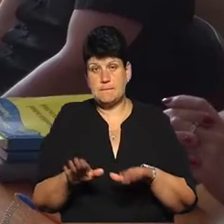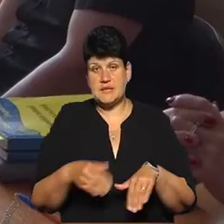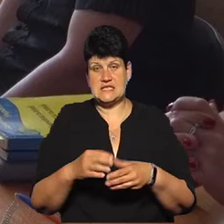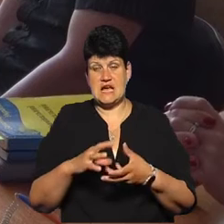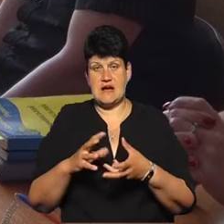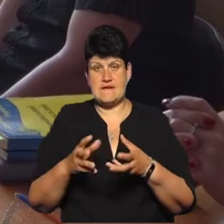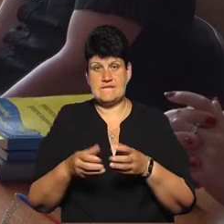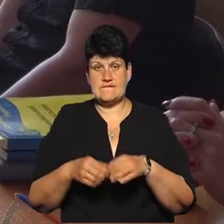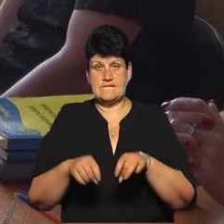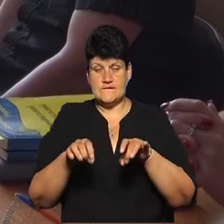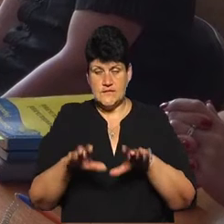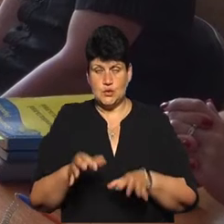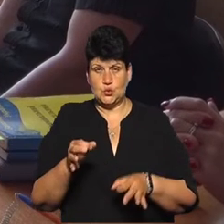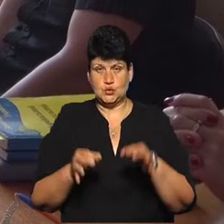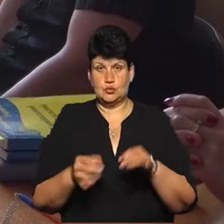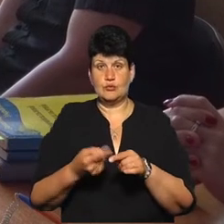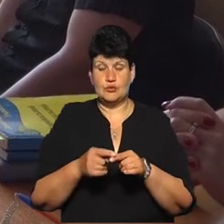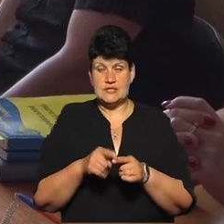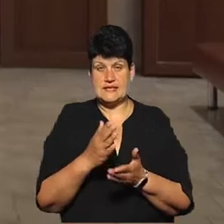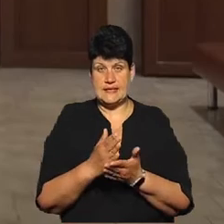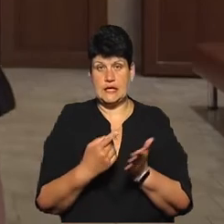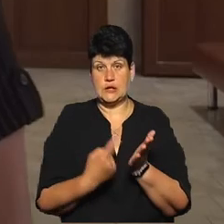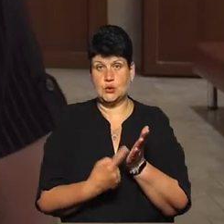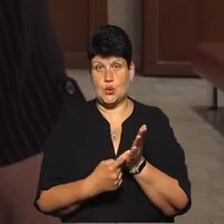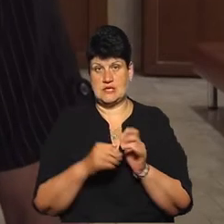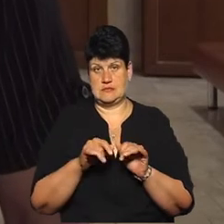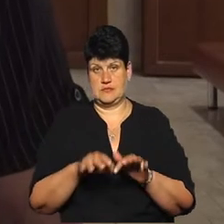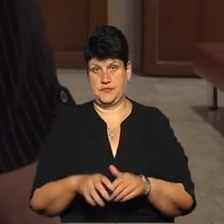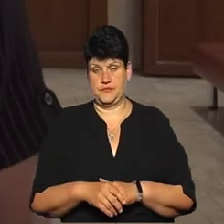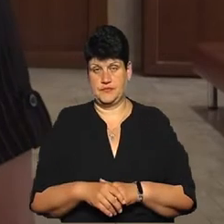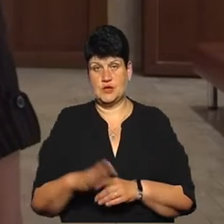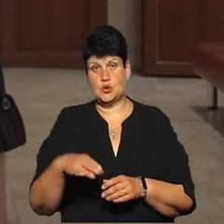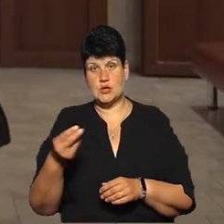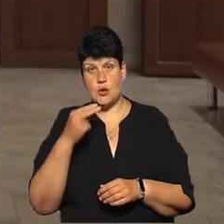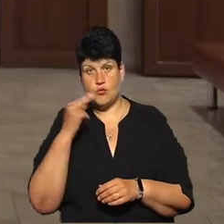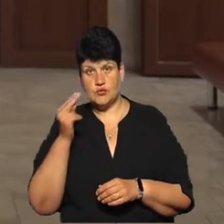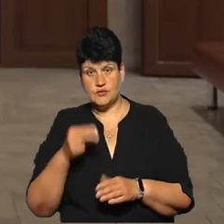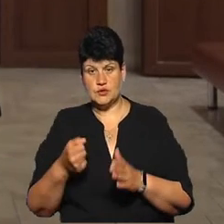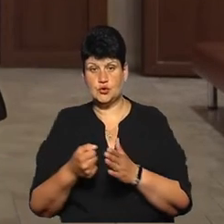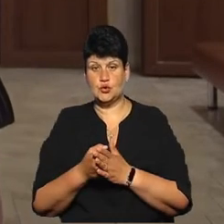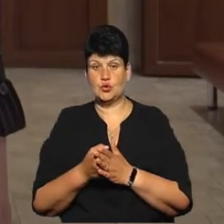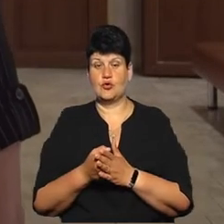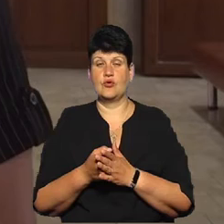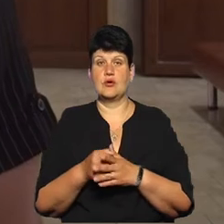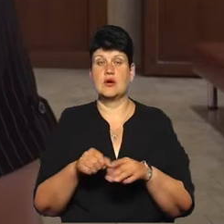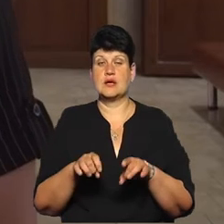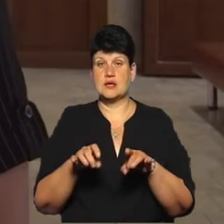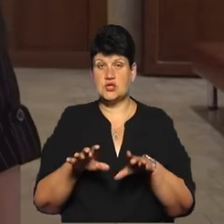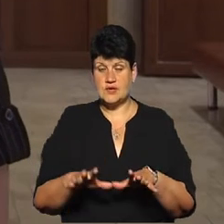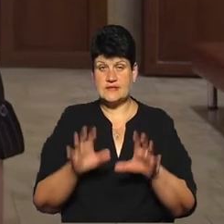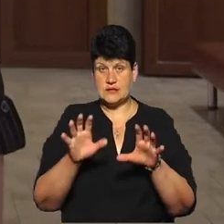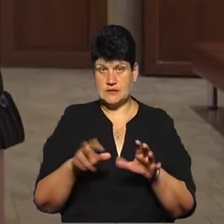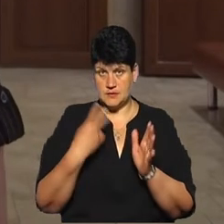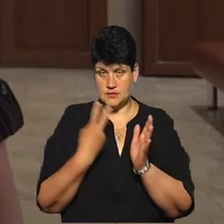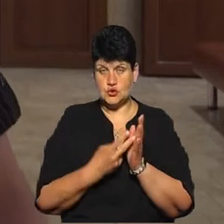вироку, оскільки воно є речовими доказами в справі. Сторона обвинувачення фактично до винесення вироку, а чинне законодавство передбачає, що